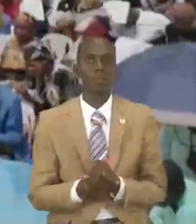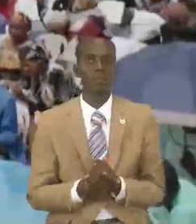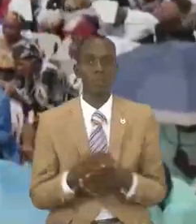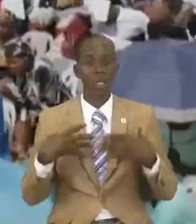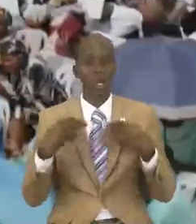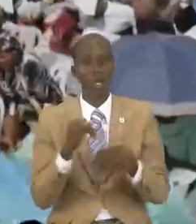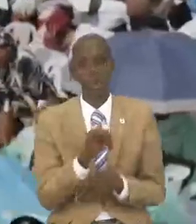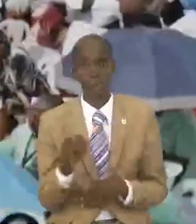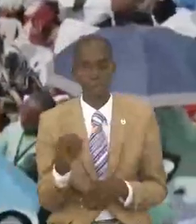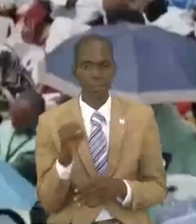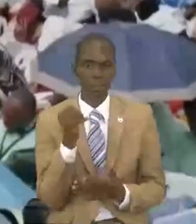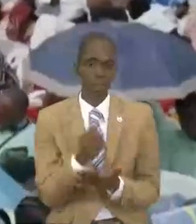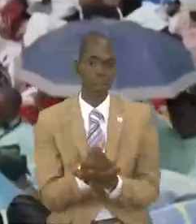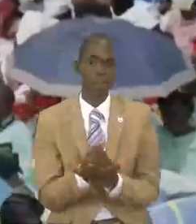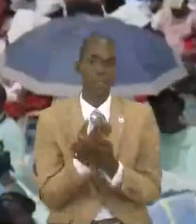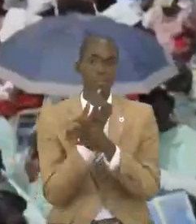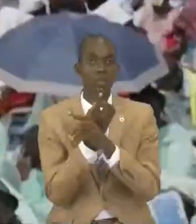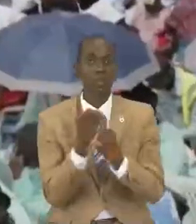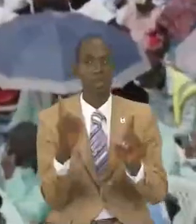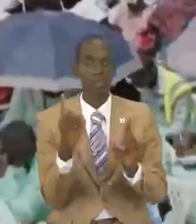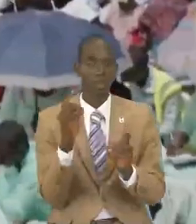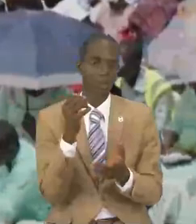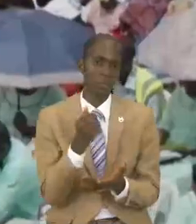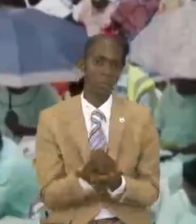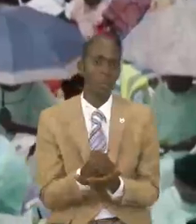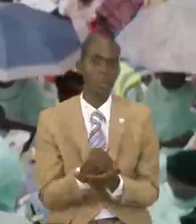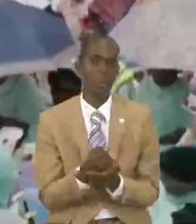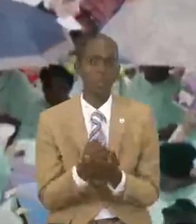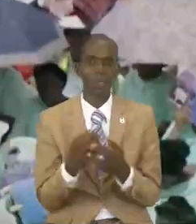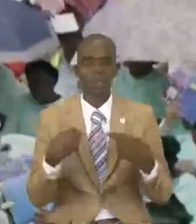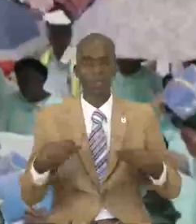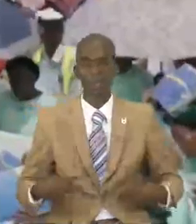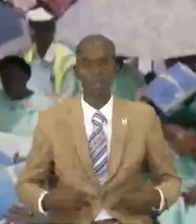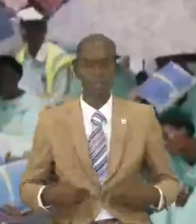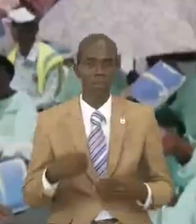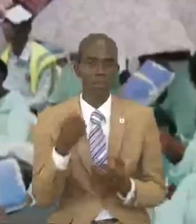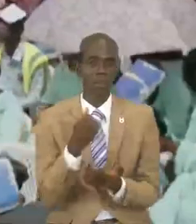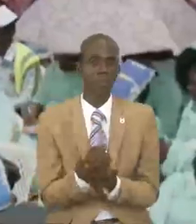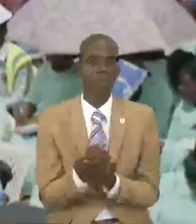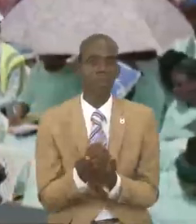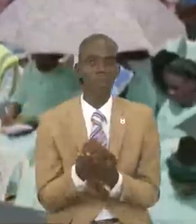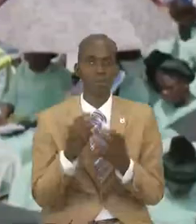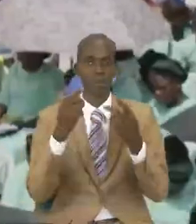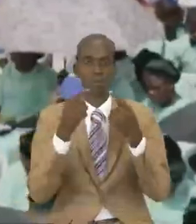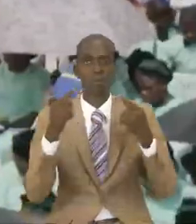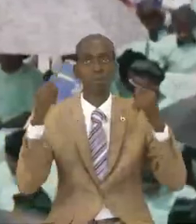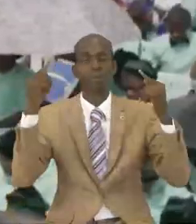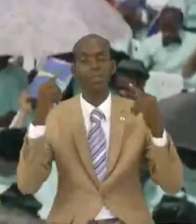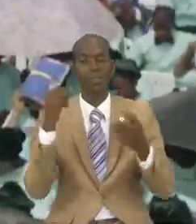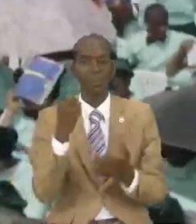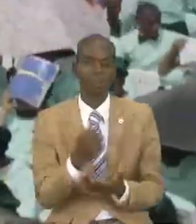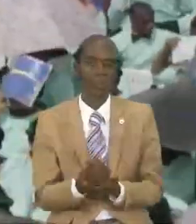La guérison, la délivrance, la santé, la